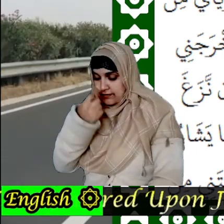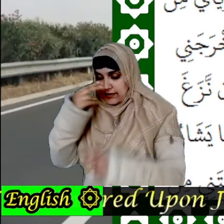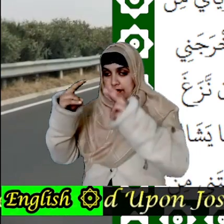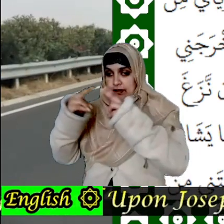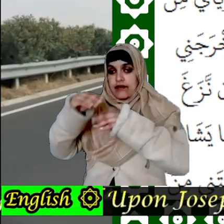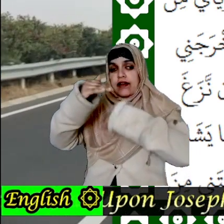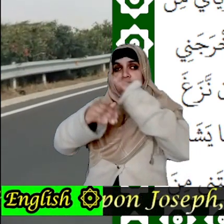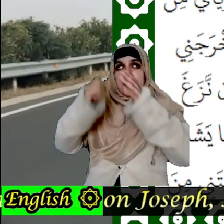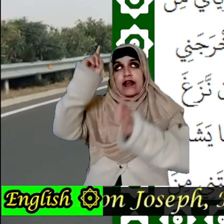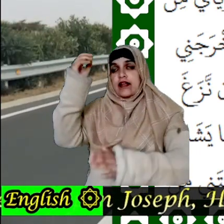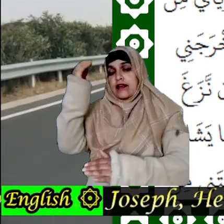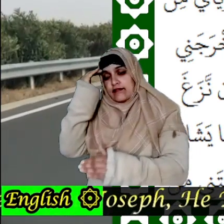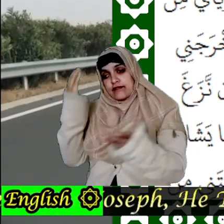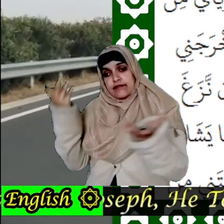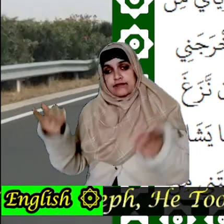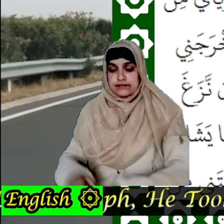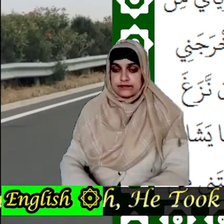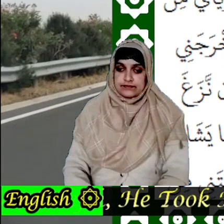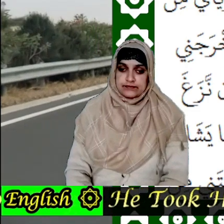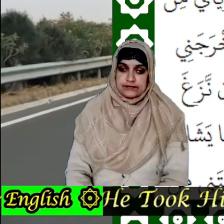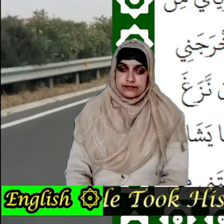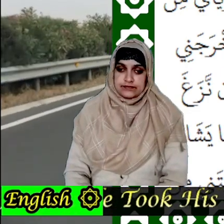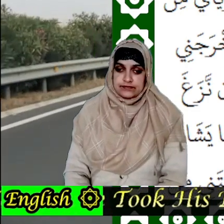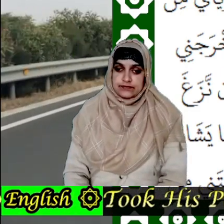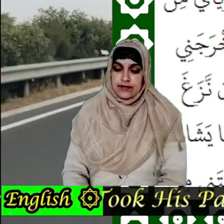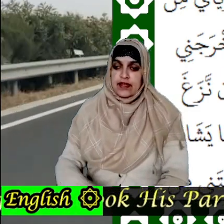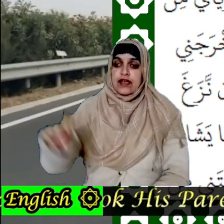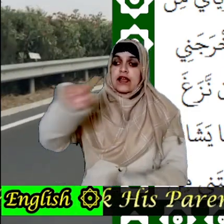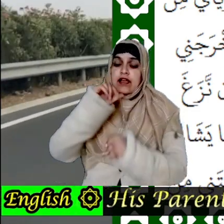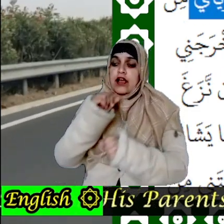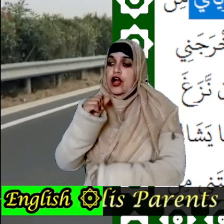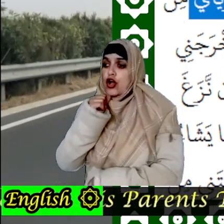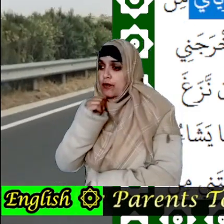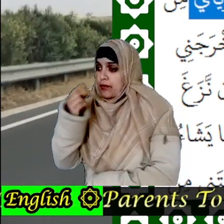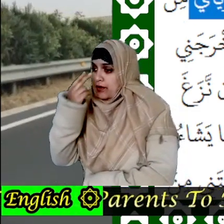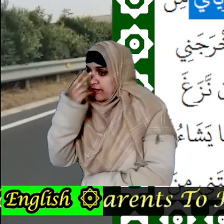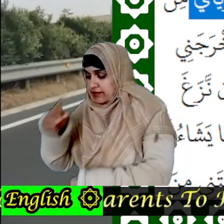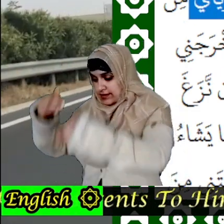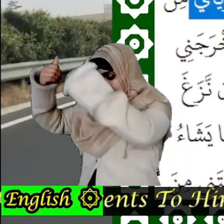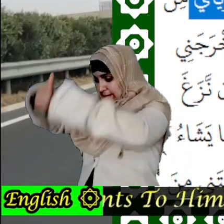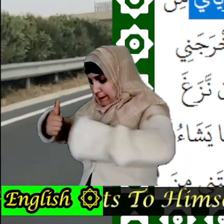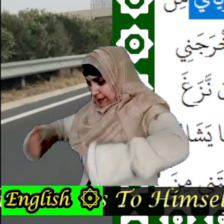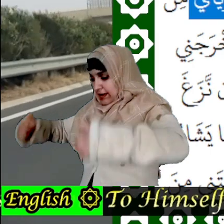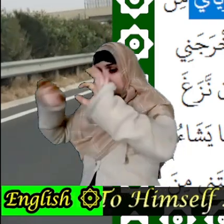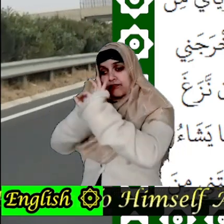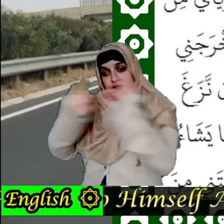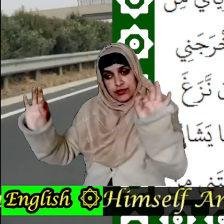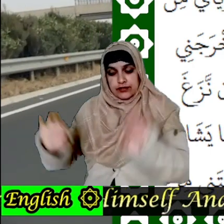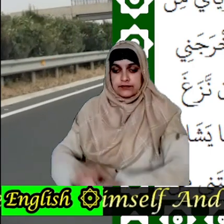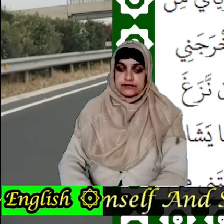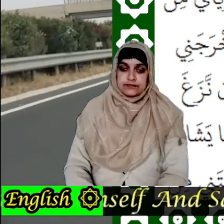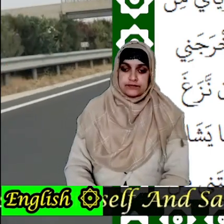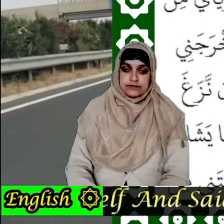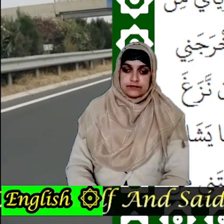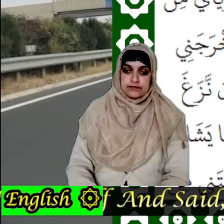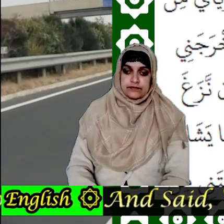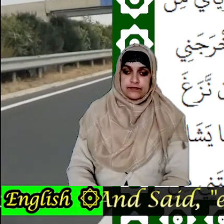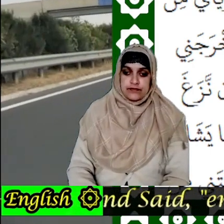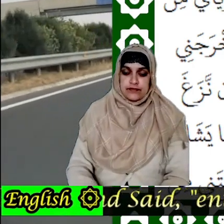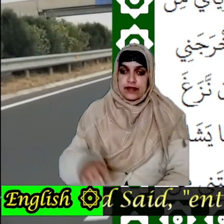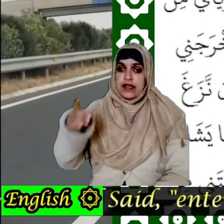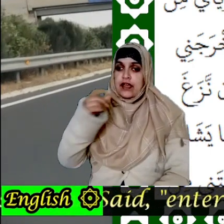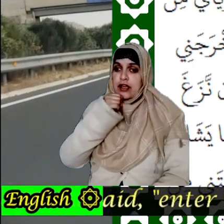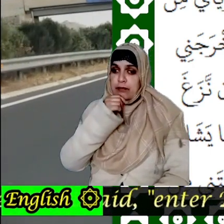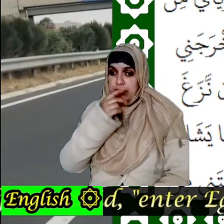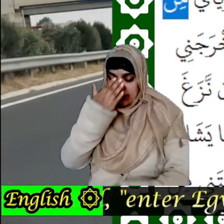سجود أبو أنيف أبليين هن دينيس بوان نمخ لطب وقال يا أبتي هذا تاويل